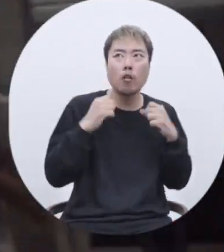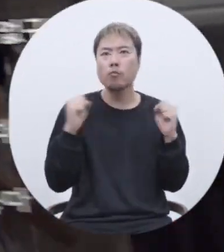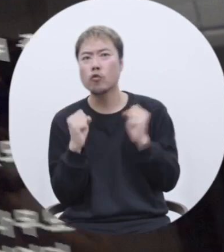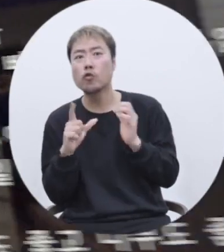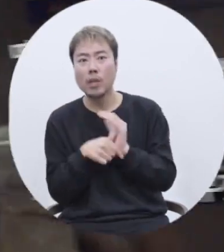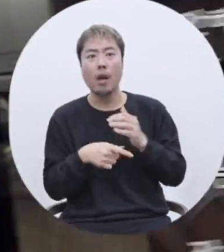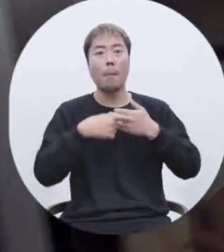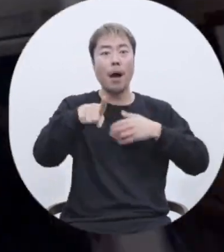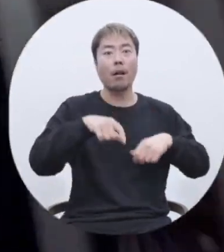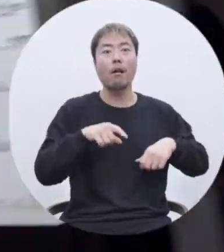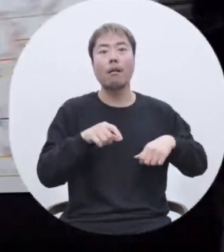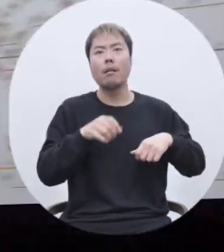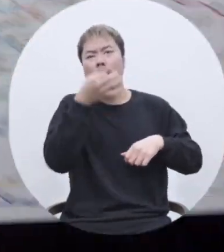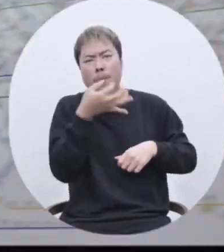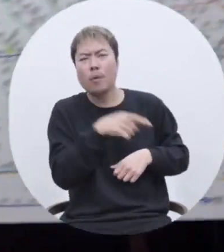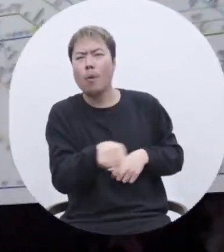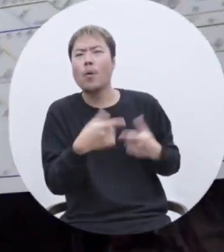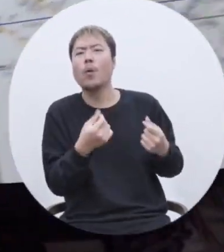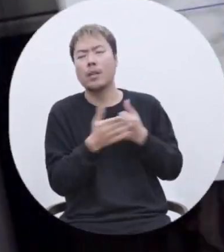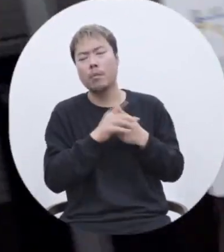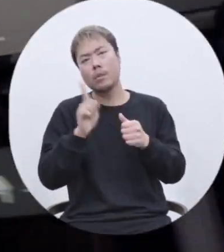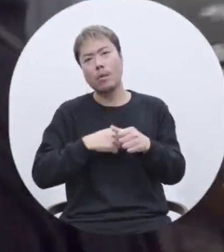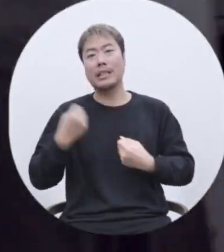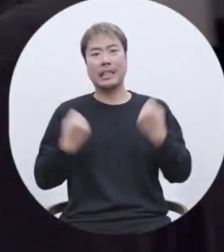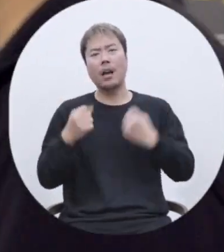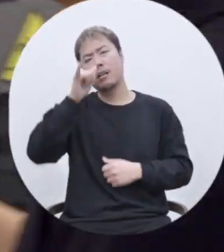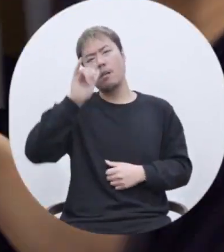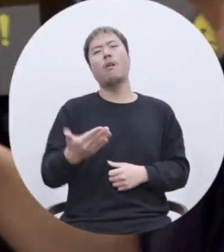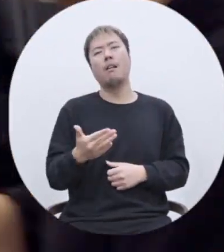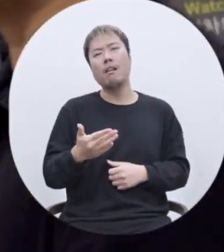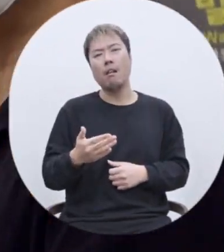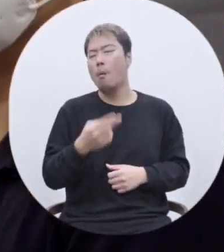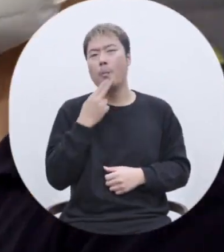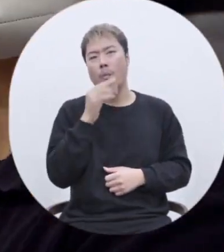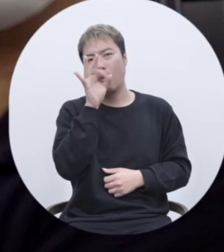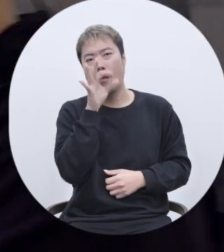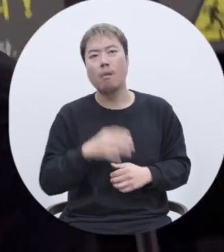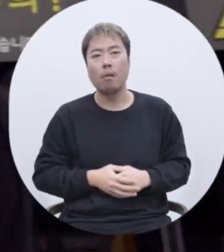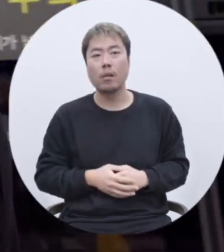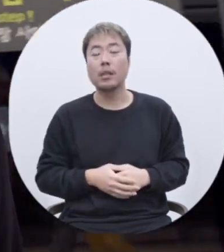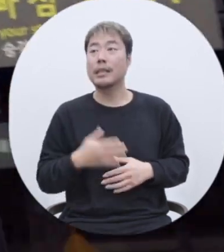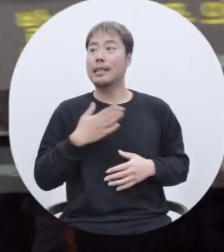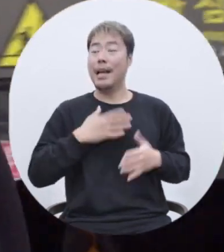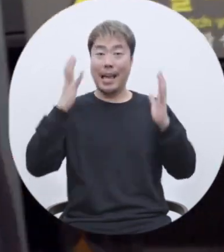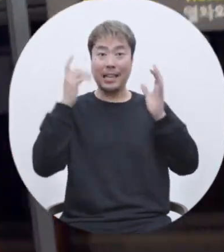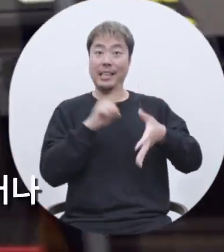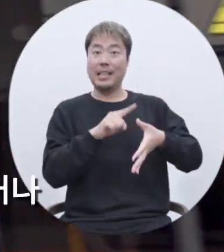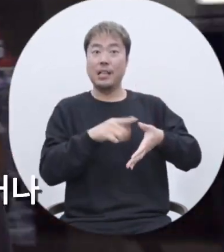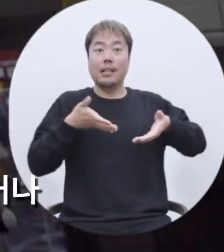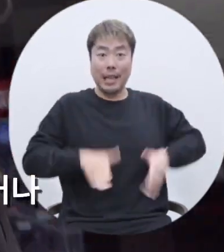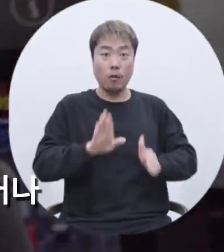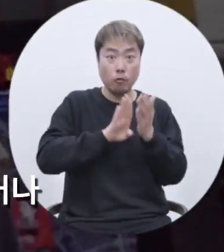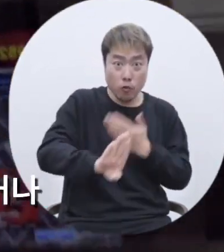애들이 힘들어하니까 차가 없으면 힘들죠. 첫째 낳고 한 1년 동안 차가 없었어요. 아 진짜?